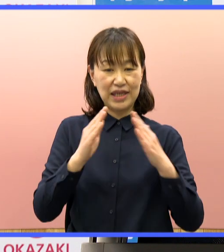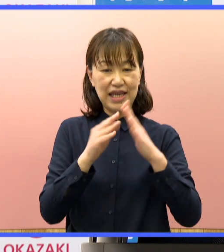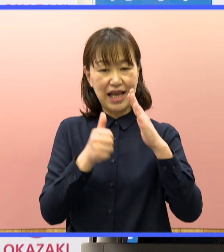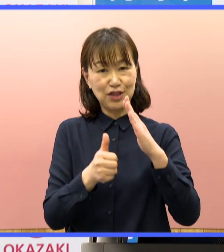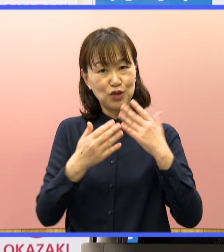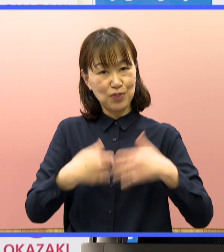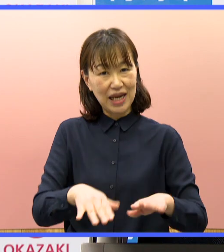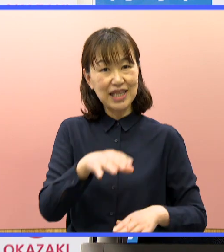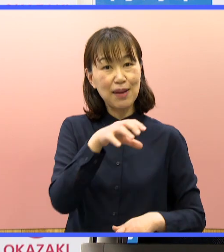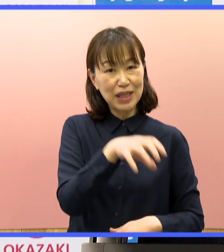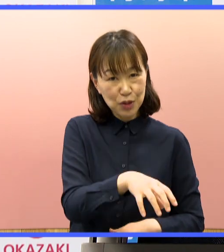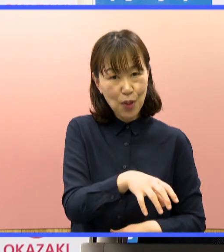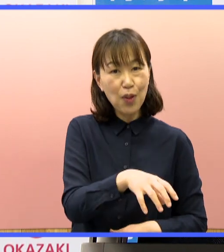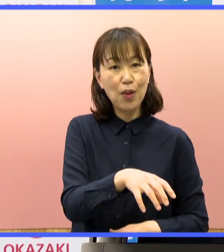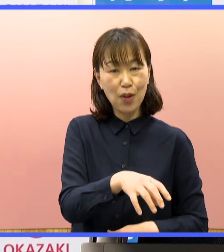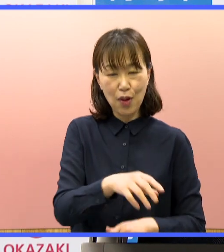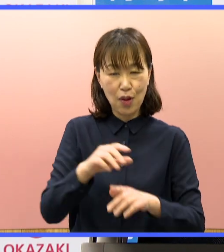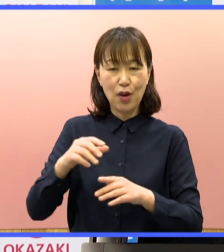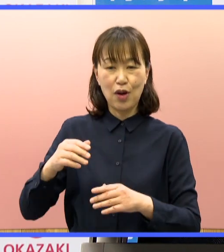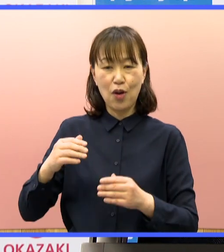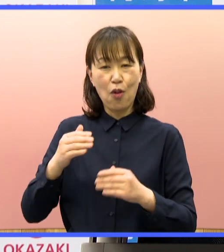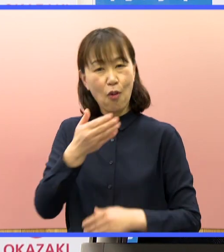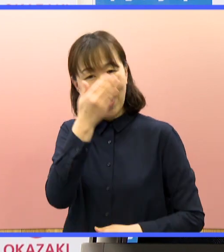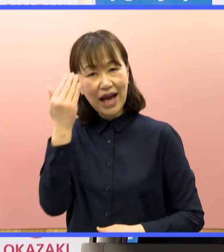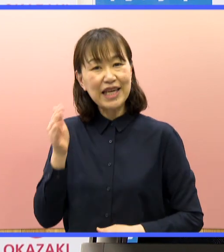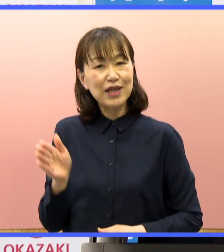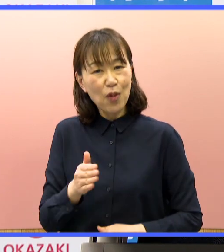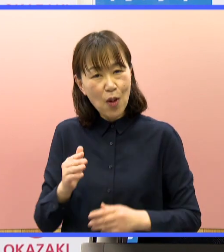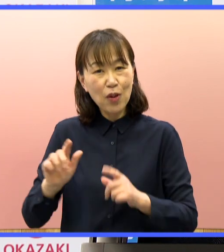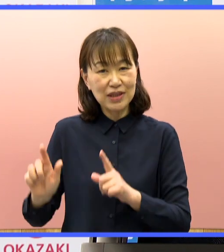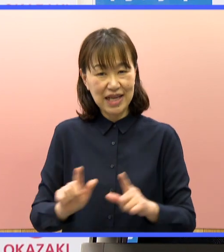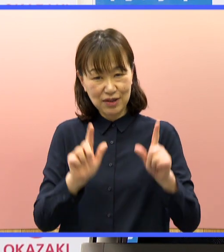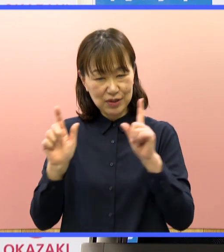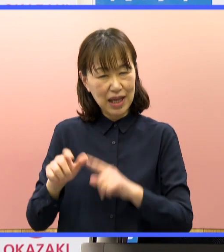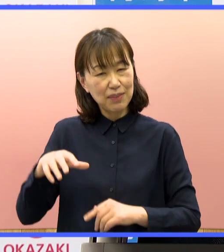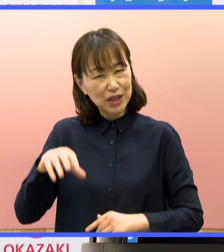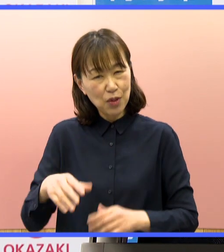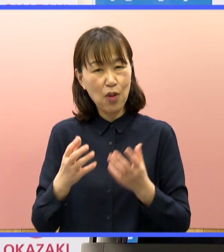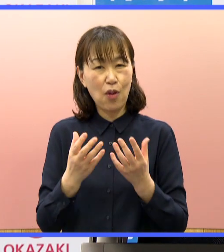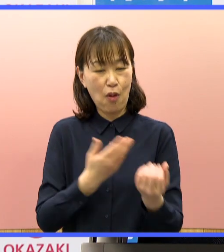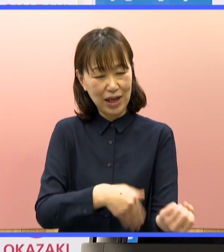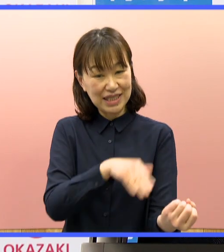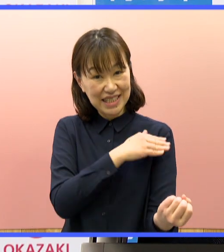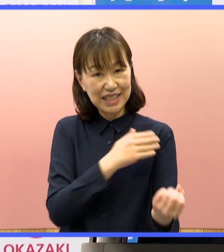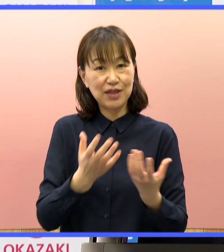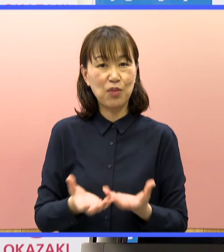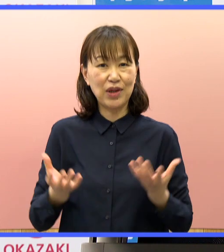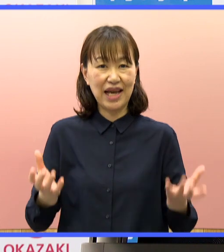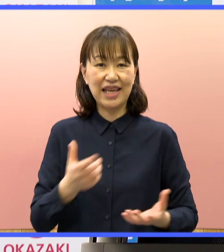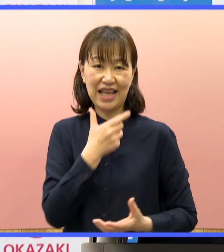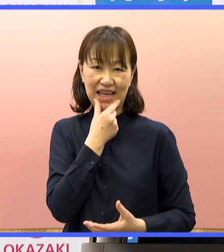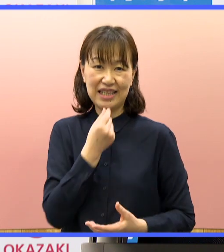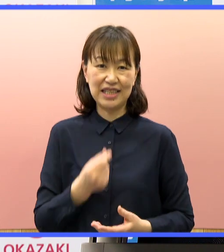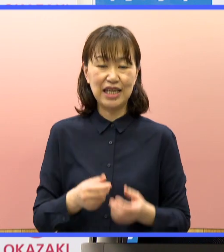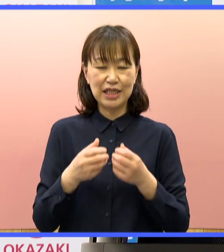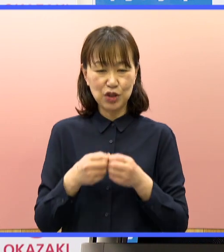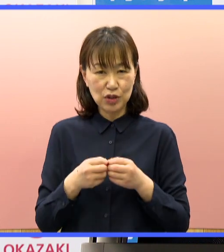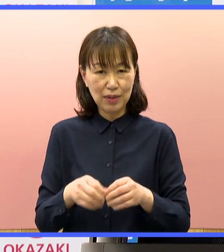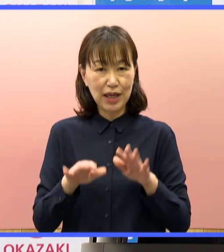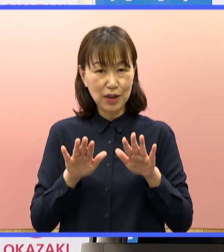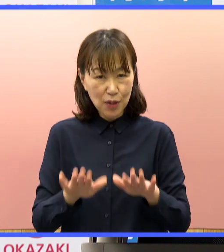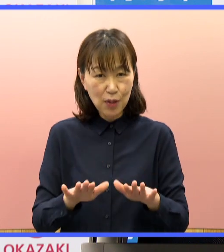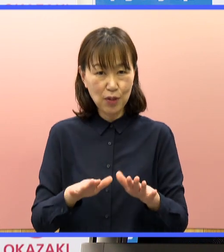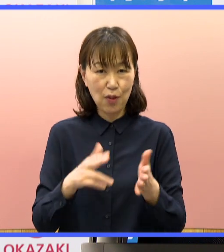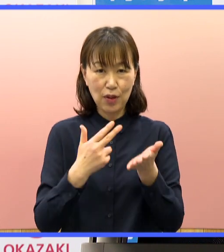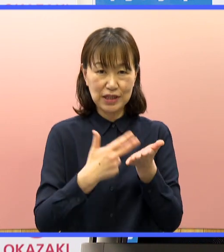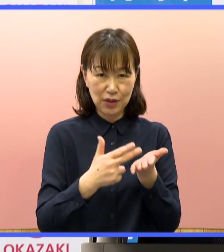この岡崎を盛り上げてまいりたいと思います。詳細につきましては本日の報道発表資料をご覧ください。冒頭私からのご案内は以